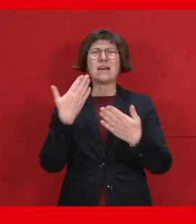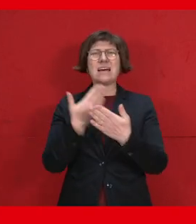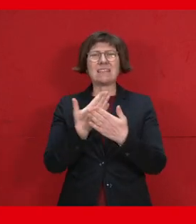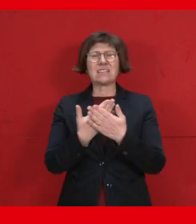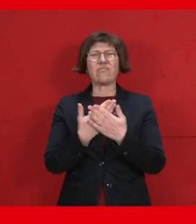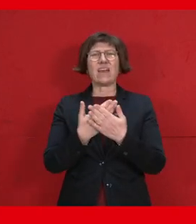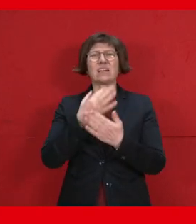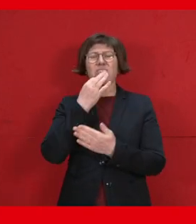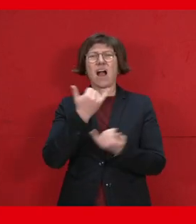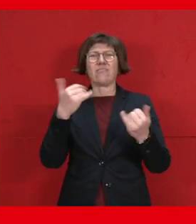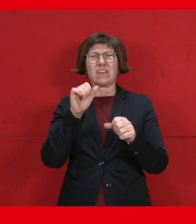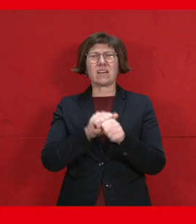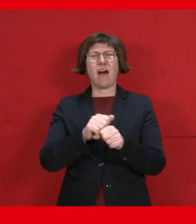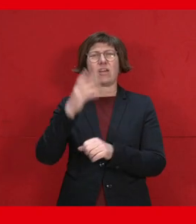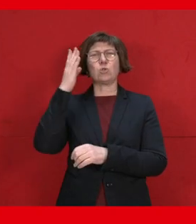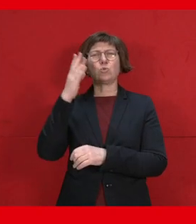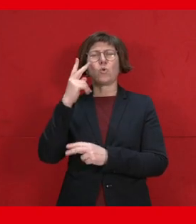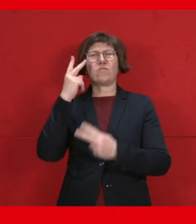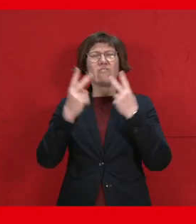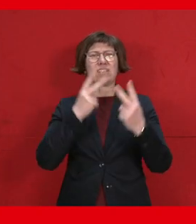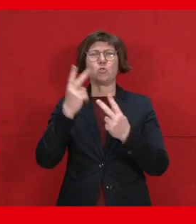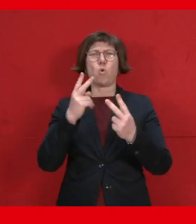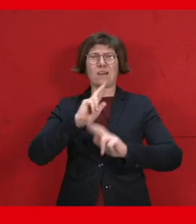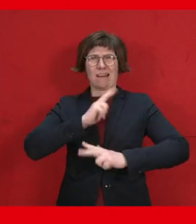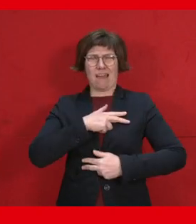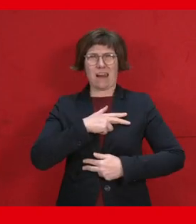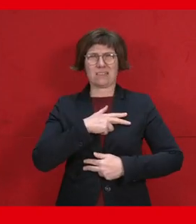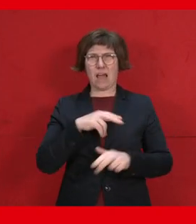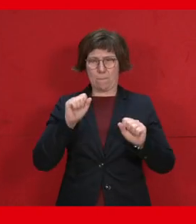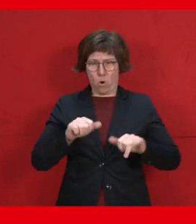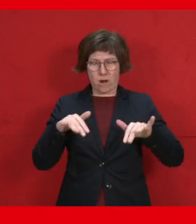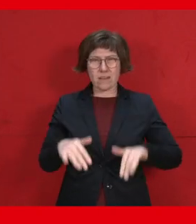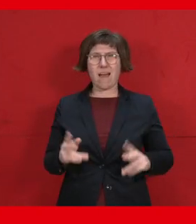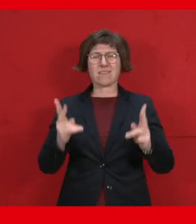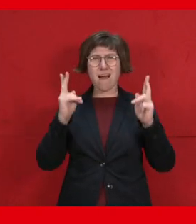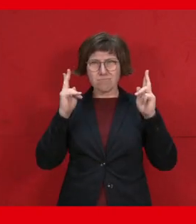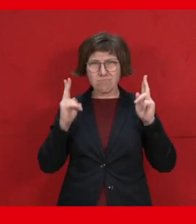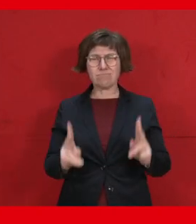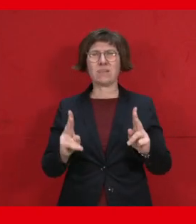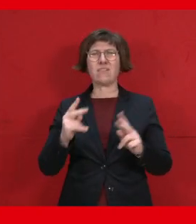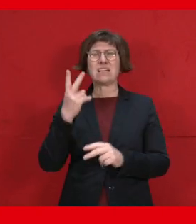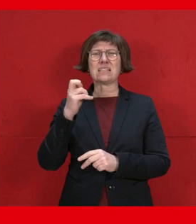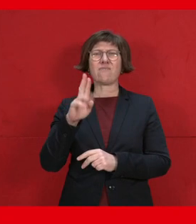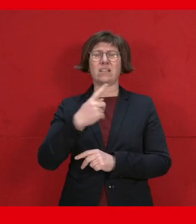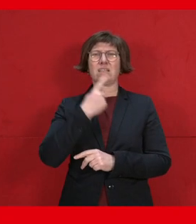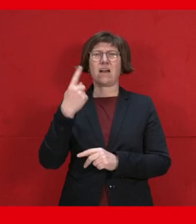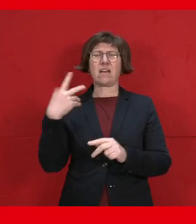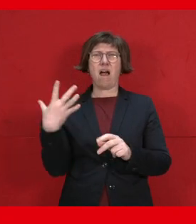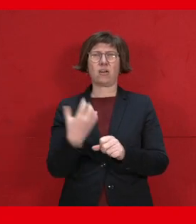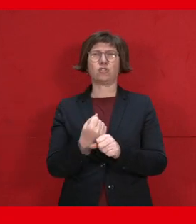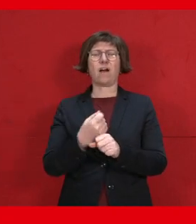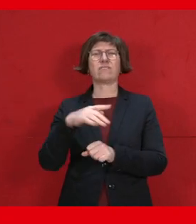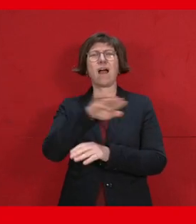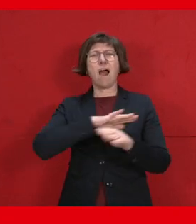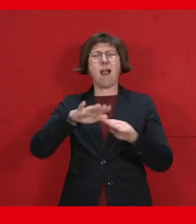wie können wir Zukunftsmissionen realisieren, die es möglich machen, dass tatsächlich wir in den 20er Jahren es schaffen,